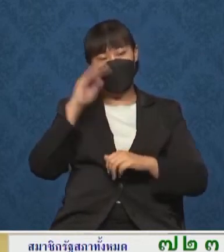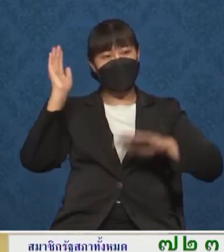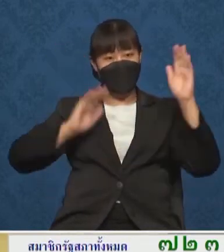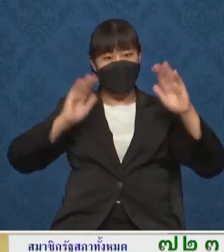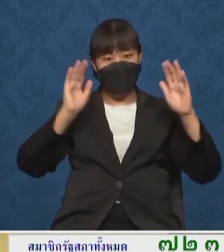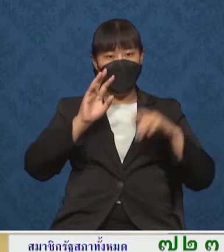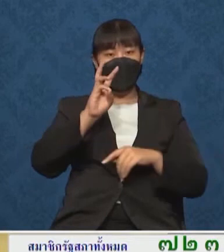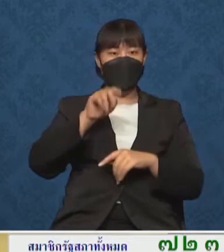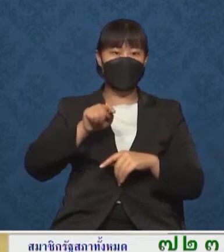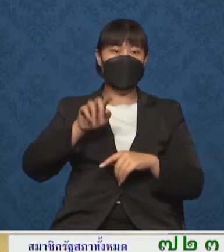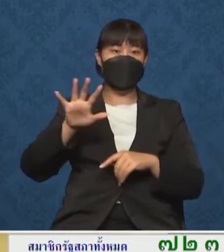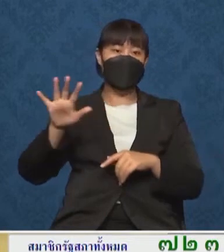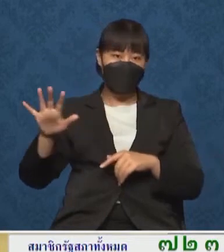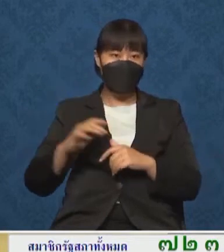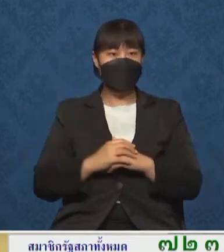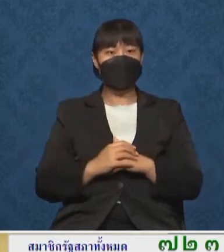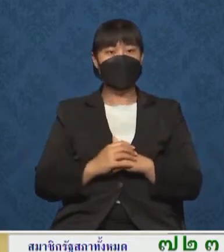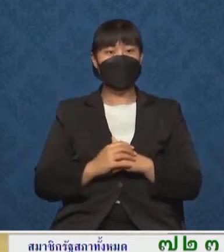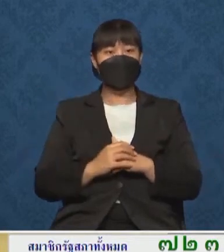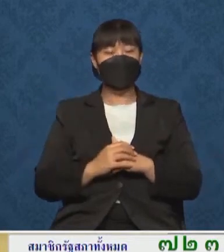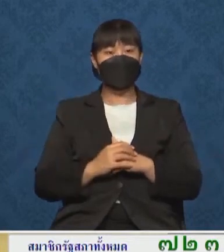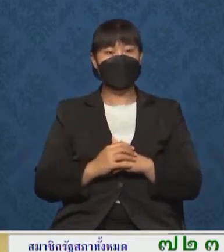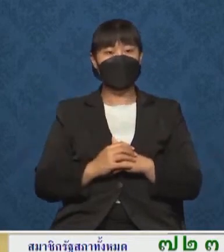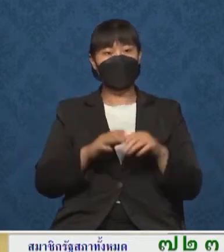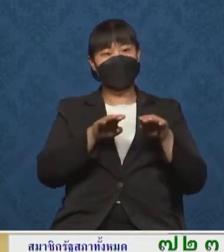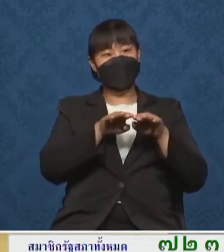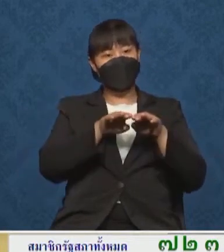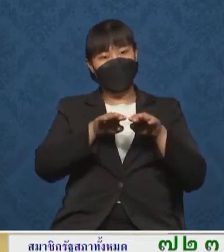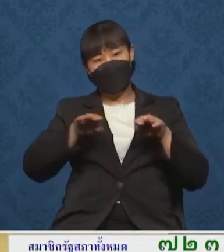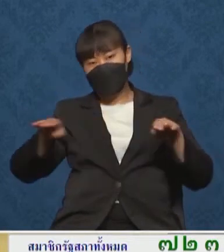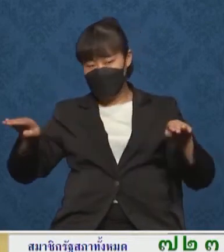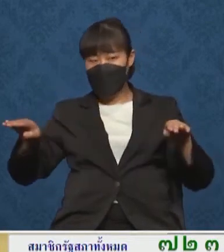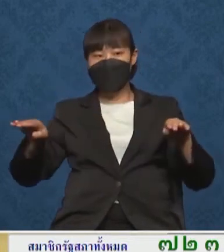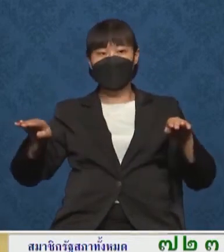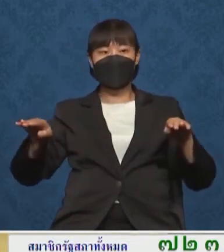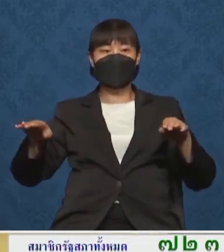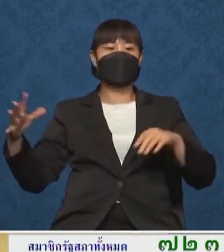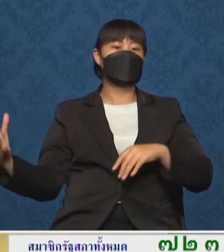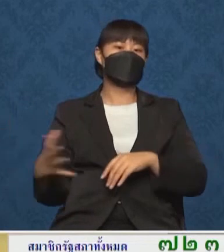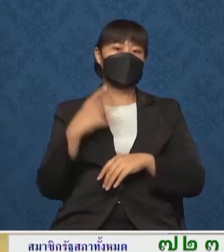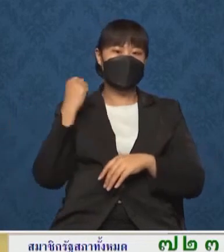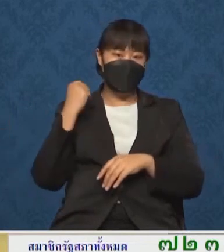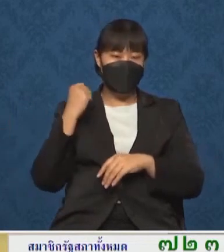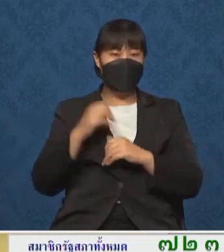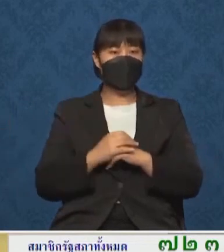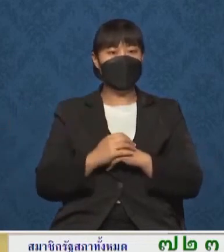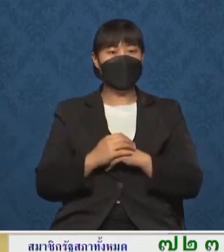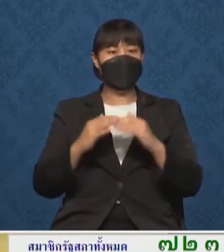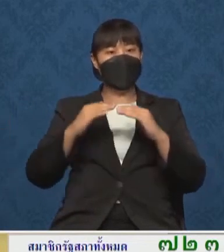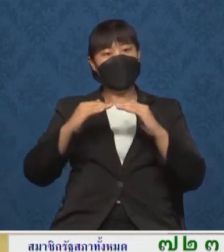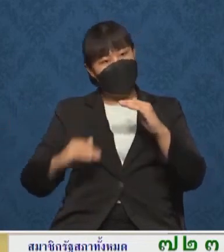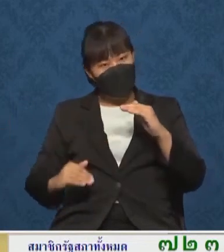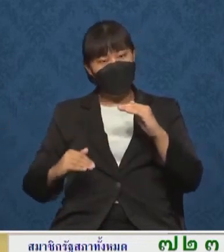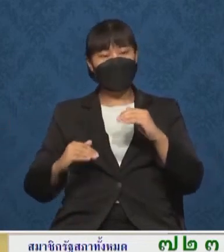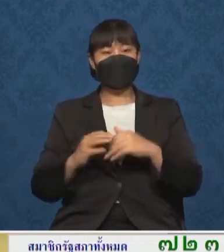ที่ 6.55 นะครับแล้วก็อยู่ในเรนนี้เรื่อยมานะครับจนมีการรัฐประหารก็เลยทำให้ดัชนีนี้ตกลง